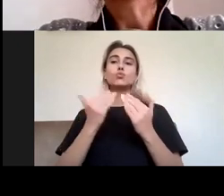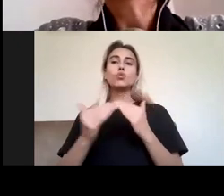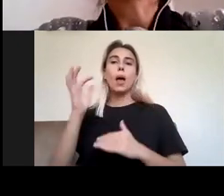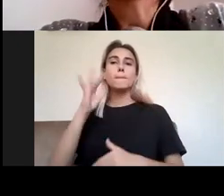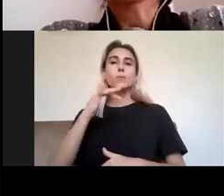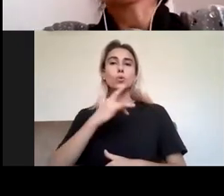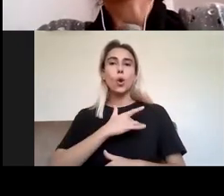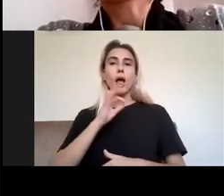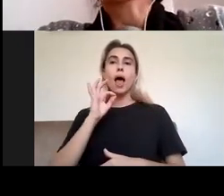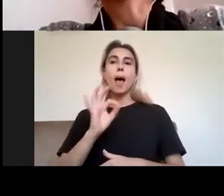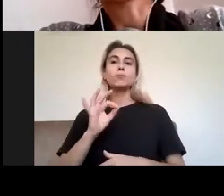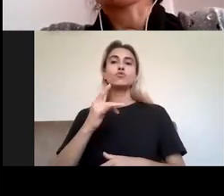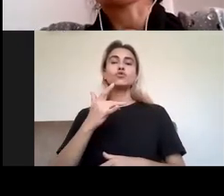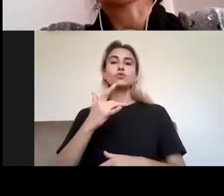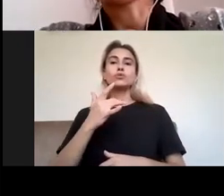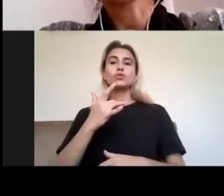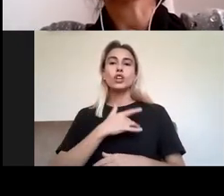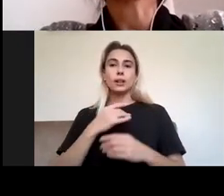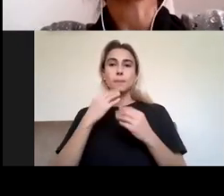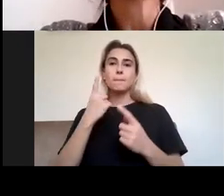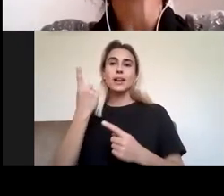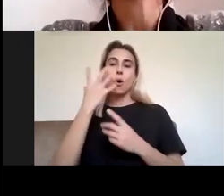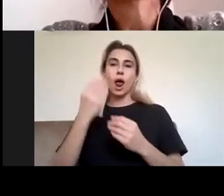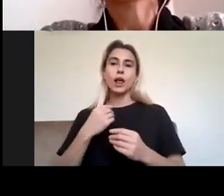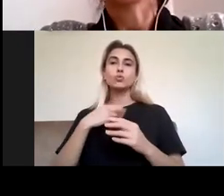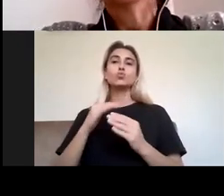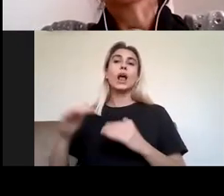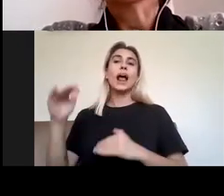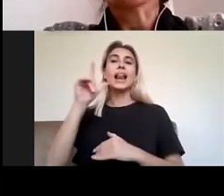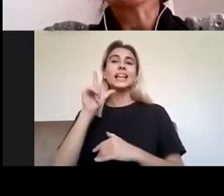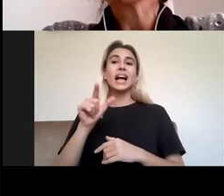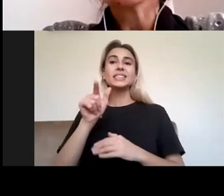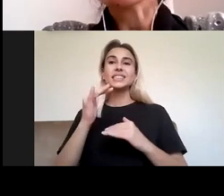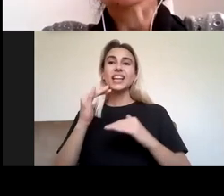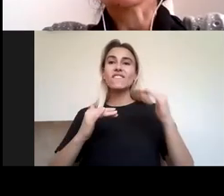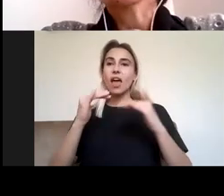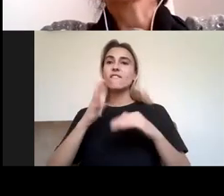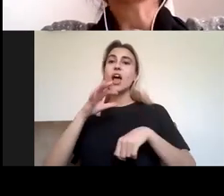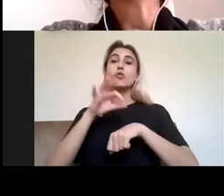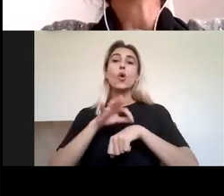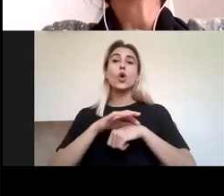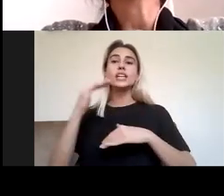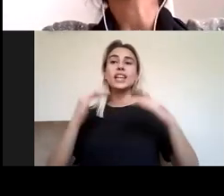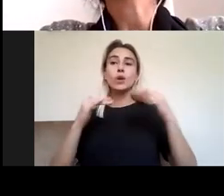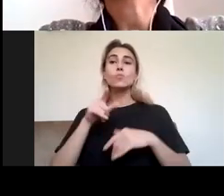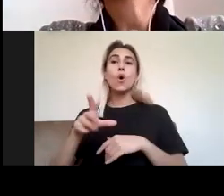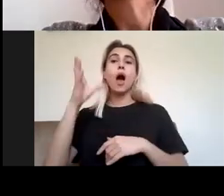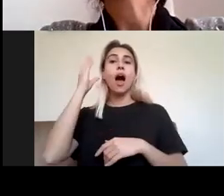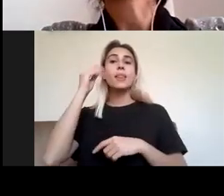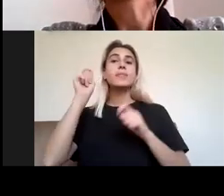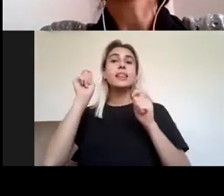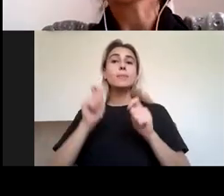gönüllü hem de çok heyecanlı biri olarak şunu söyleyebilirim. Özellikle yüksek lisans seviyesi ya da doktora seviyesinde bu anlamda yapılacak